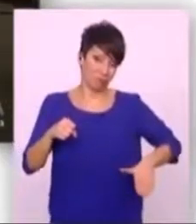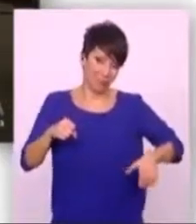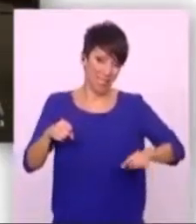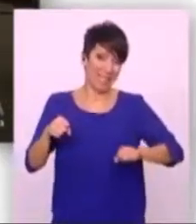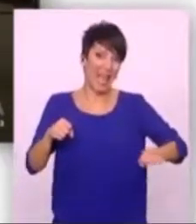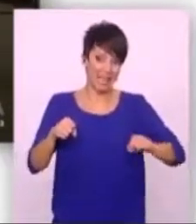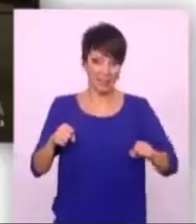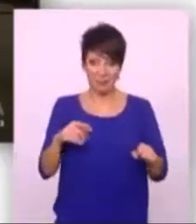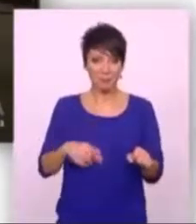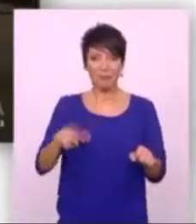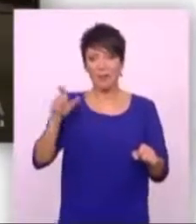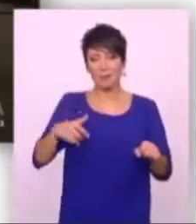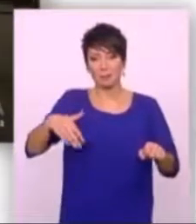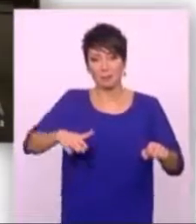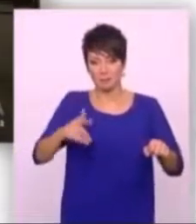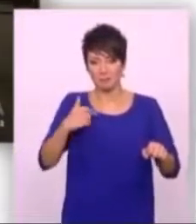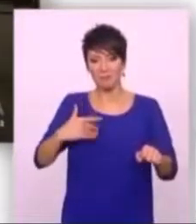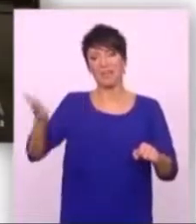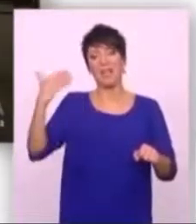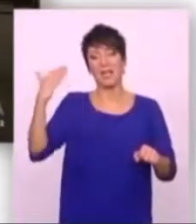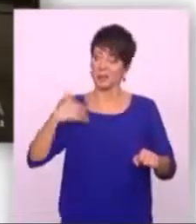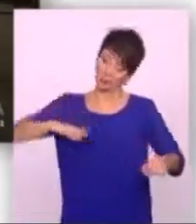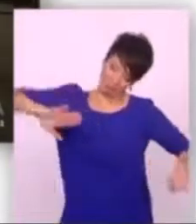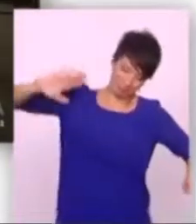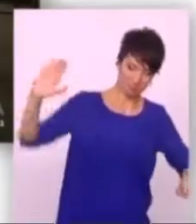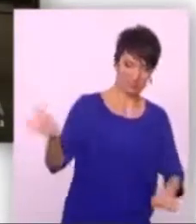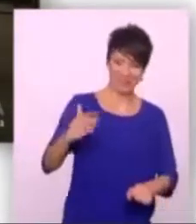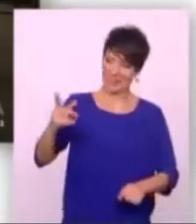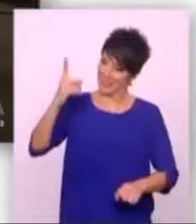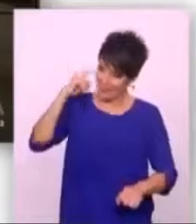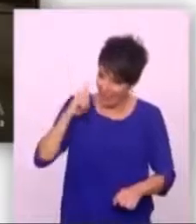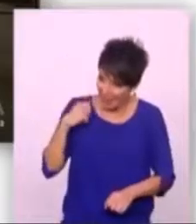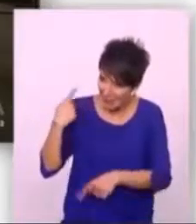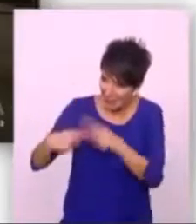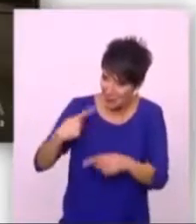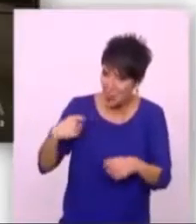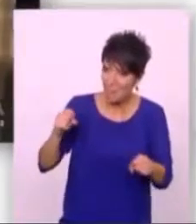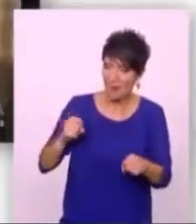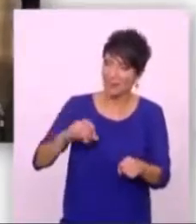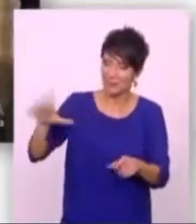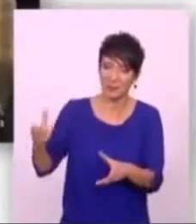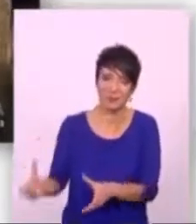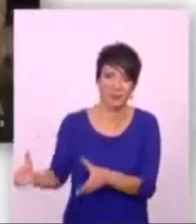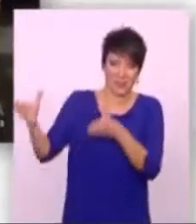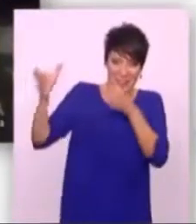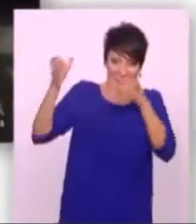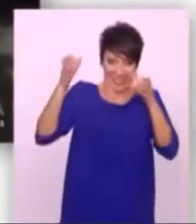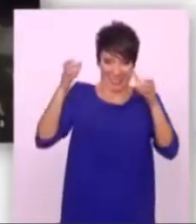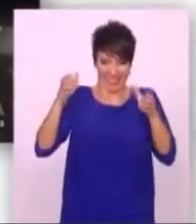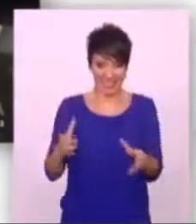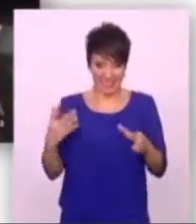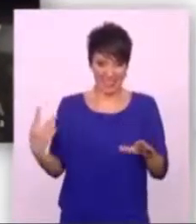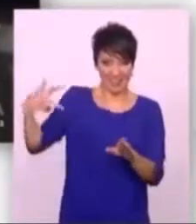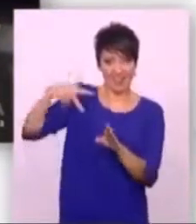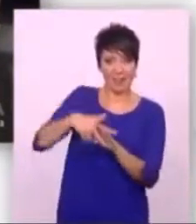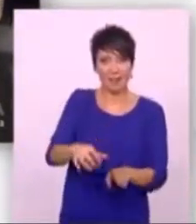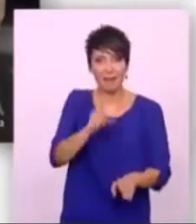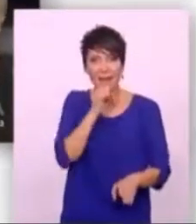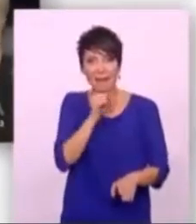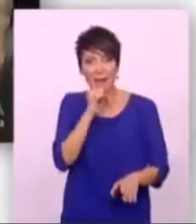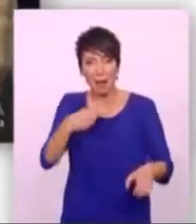της είπα, μα λες παλαβομάρες, θα πέσουμε. Και μου κάνει ακριβώς, άσε με Κωστή, εμείς είχαμε